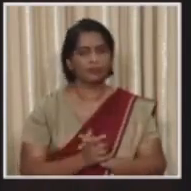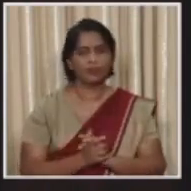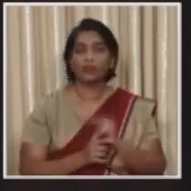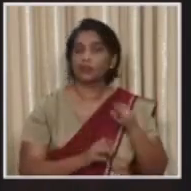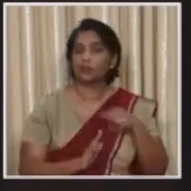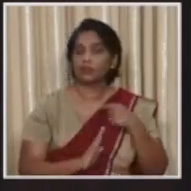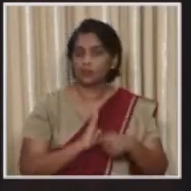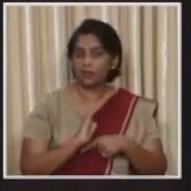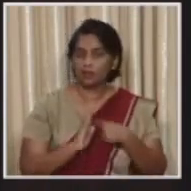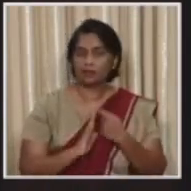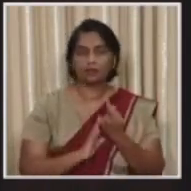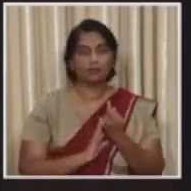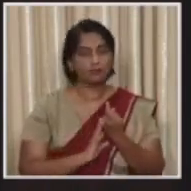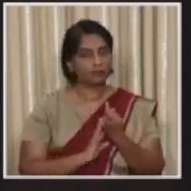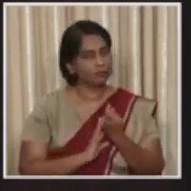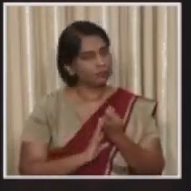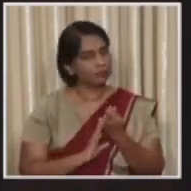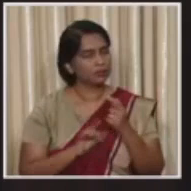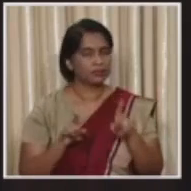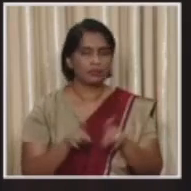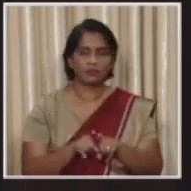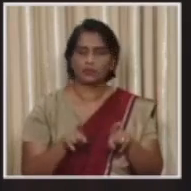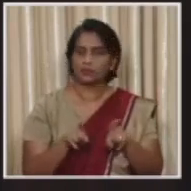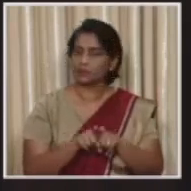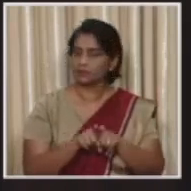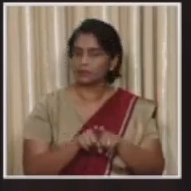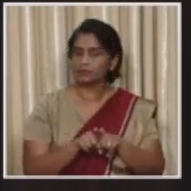මේ රටේ ආර්ථිකයට කිසියම් ආකාරයක